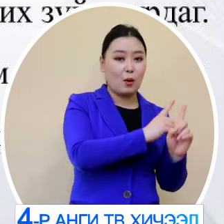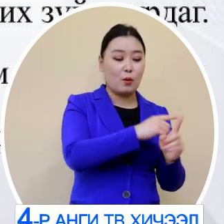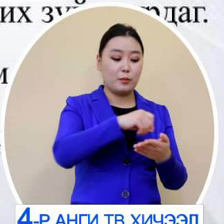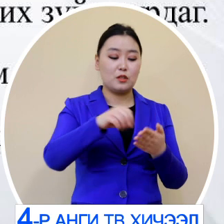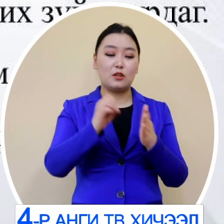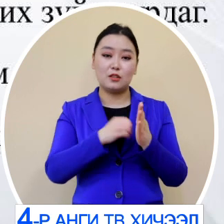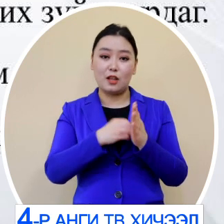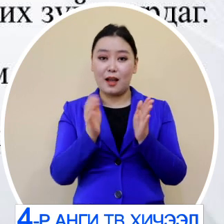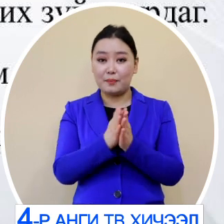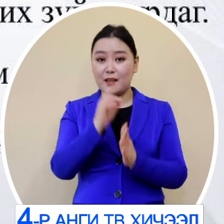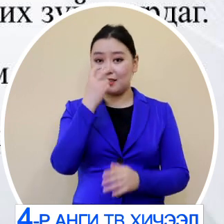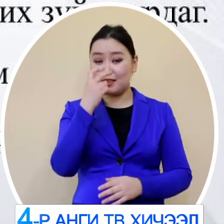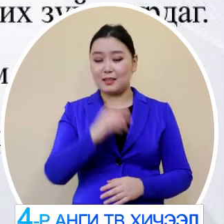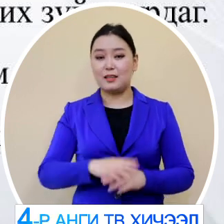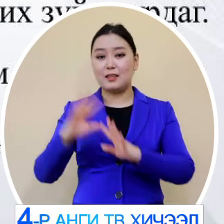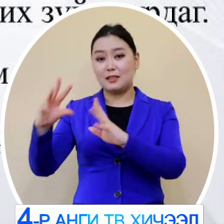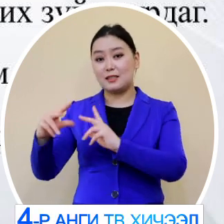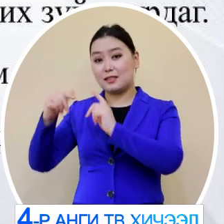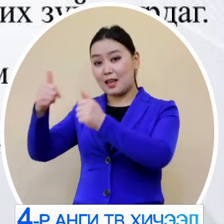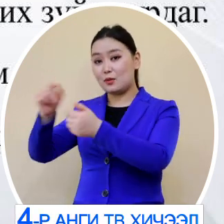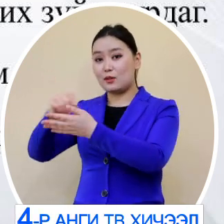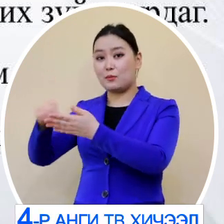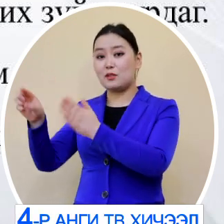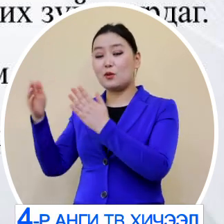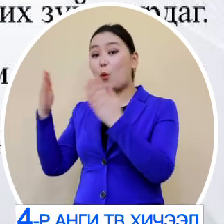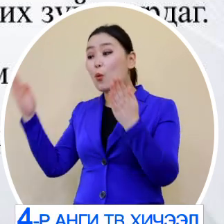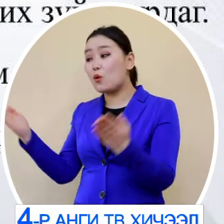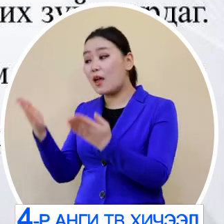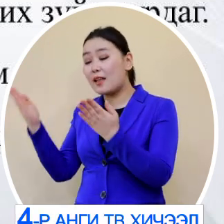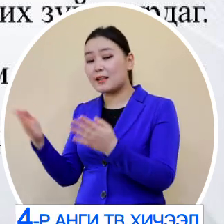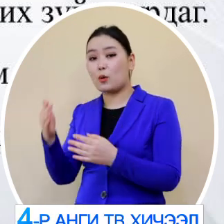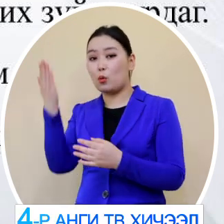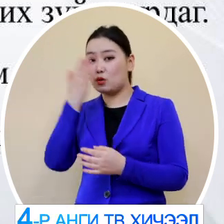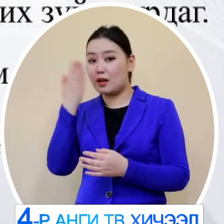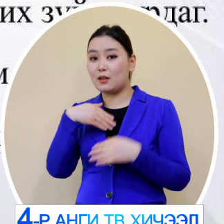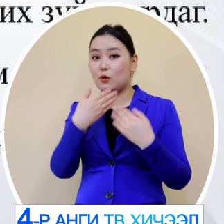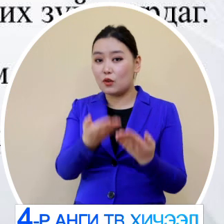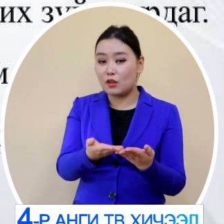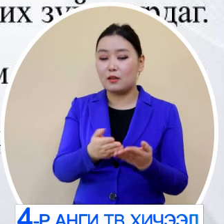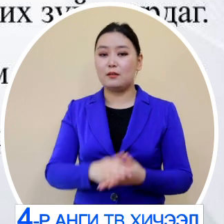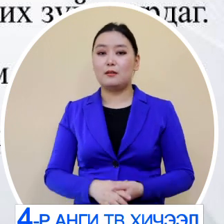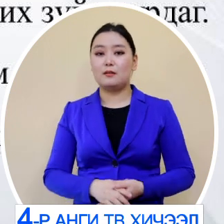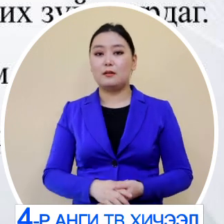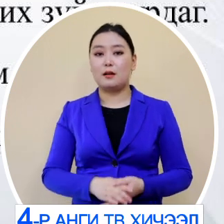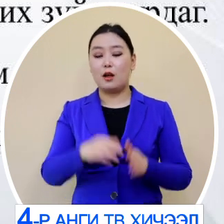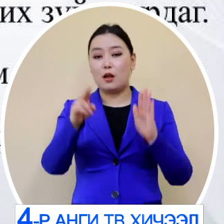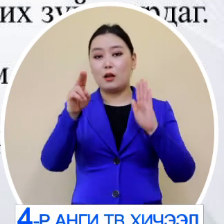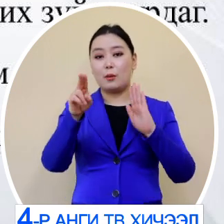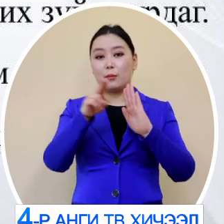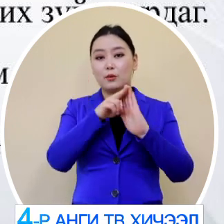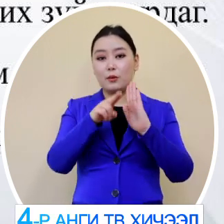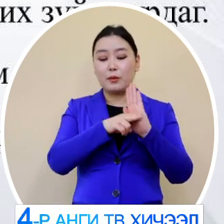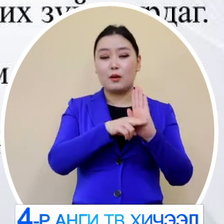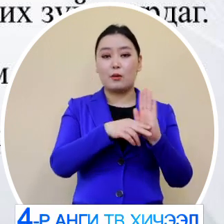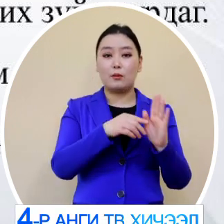ажиглацгаая. За багш та нартаа сайжруулан бичсэн урайлгыг уншиж өгье. За эндээс одоо бүтцийн хувьд, найруулгын хувьд хэрхэн